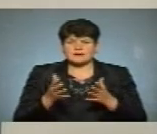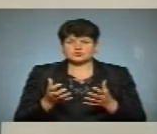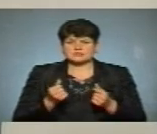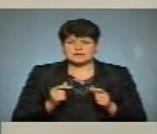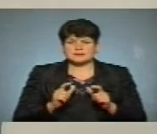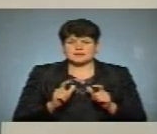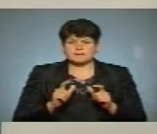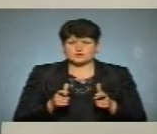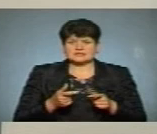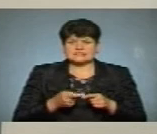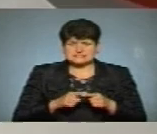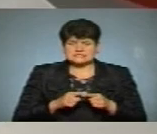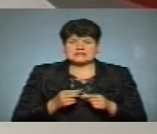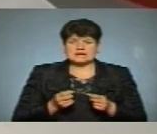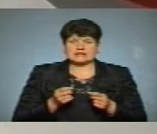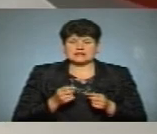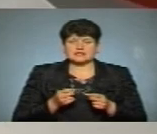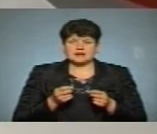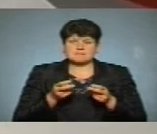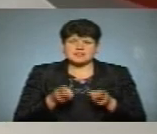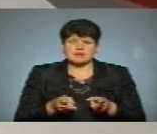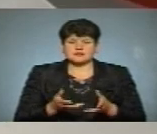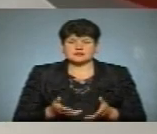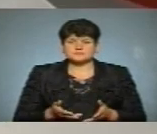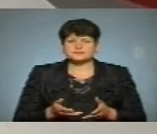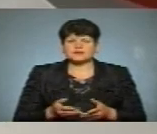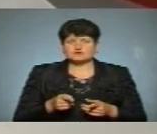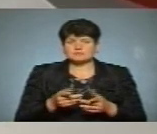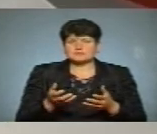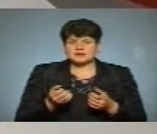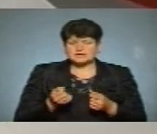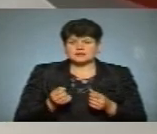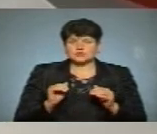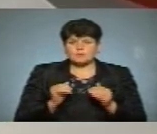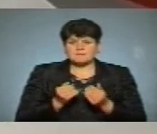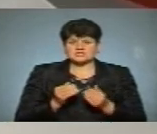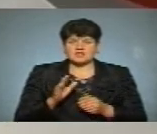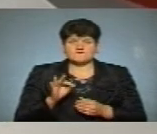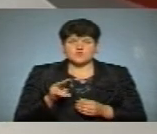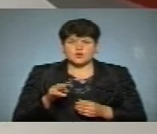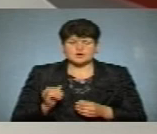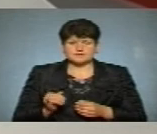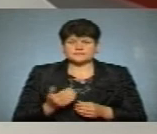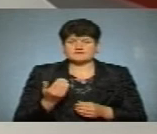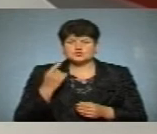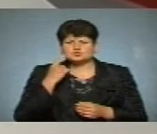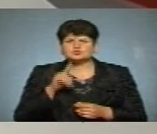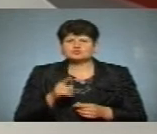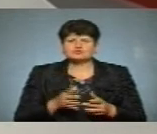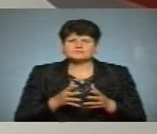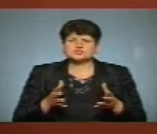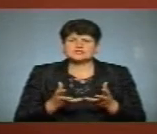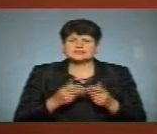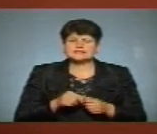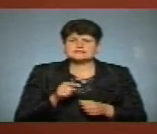повістки. Тобто громадянин отримав так. Повістку шосе, але вони були притягнуті до обмеження волі. На вашу думку, чому збільшилася кількість